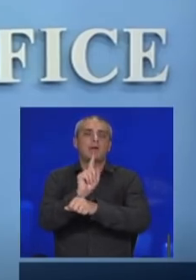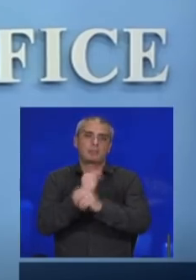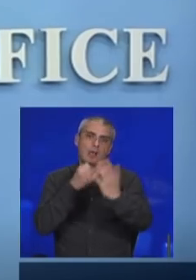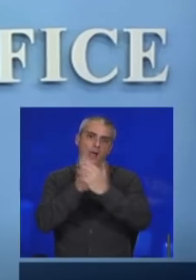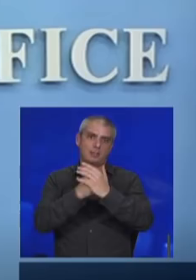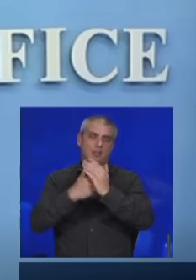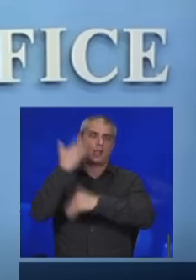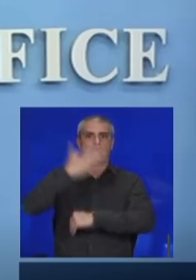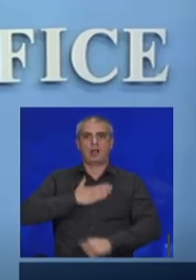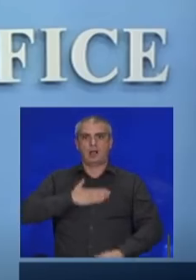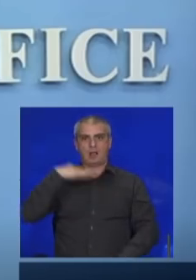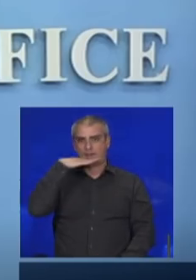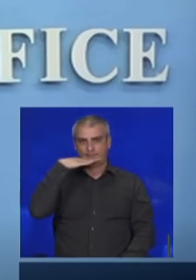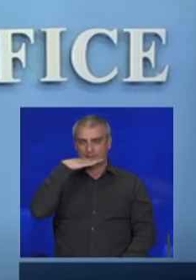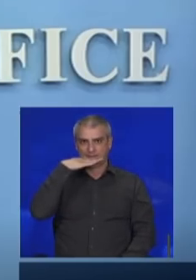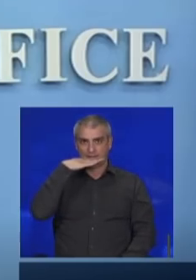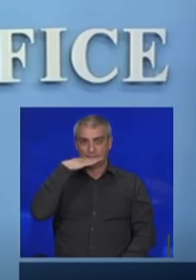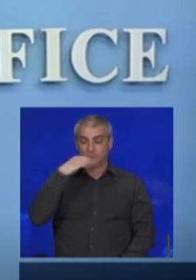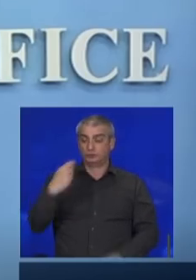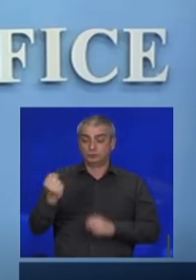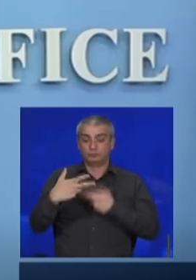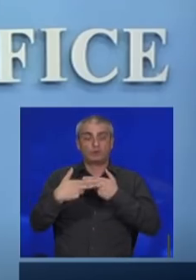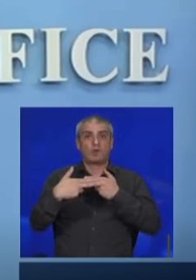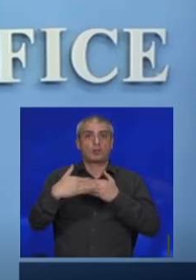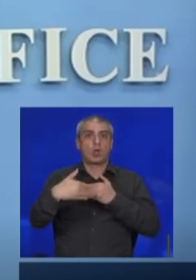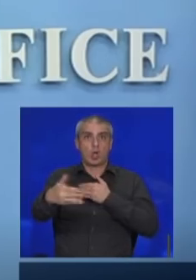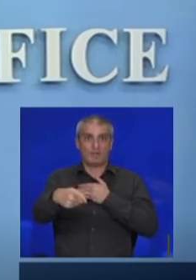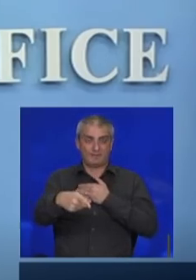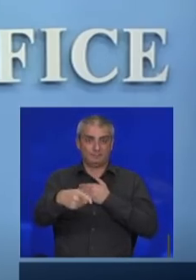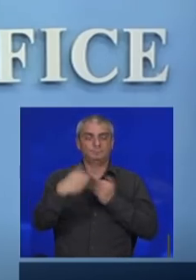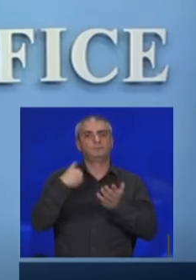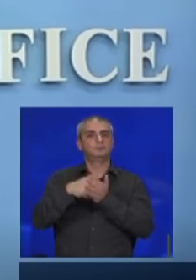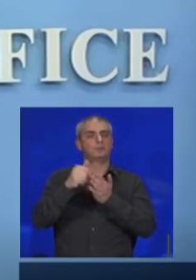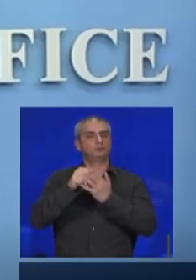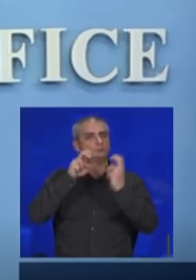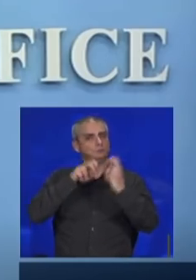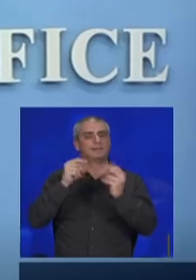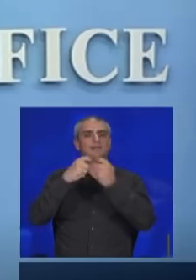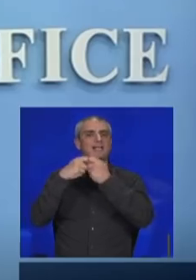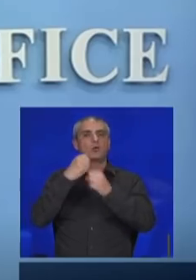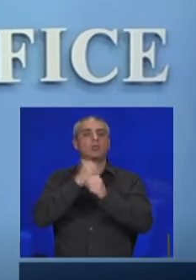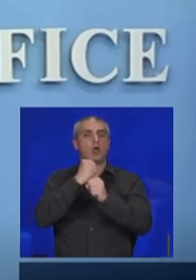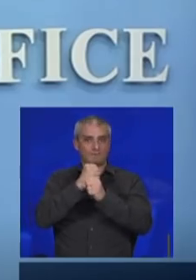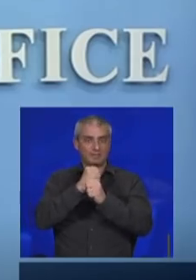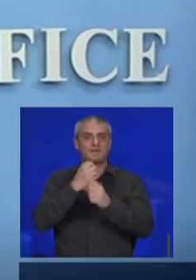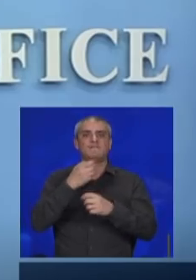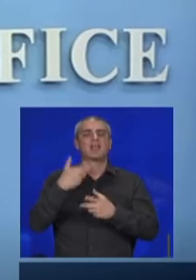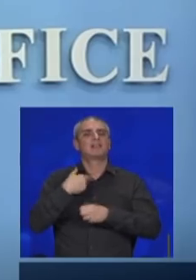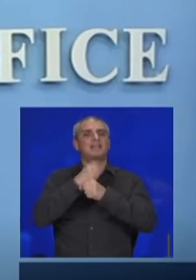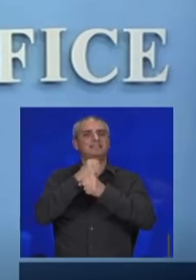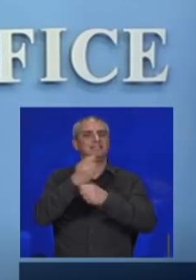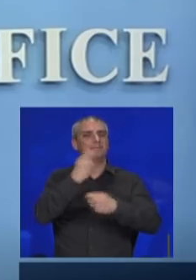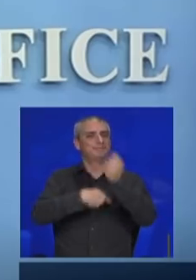הפסח. בשבועות הקרובים נמשיך לשבת עם ארגוני העובדים ונציגי הסקטור העסקי